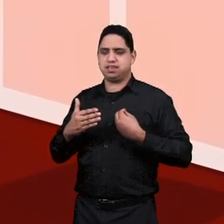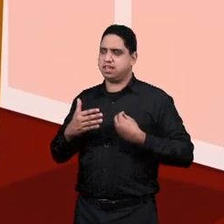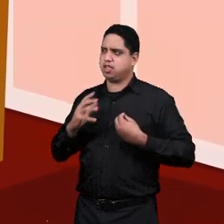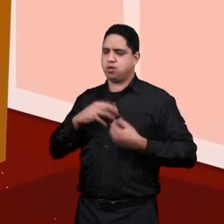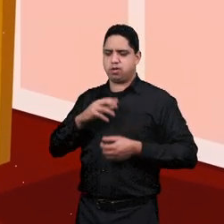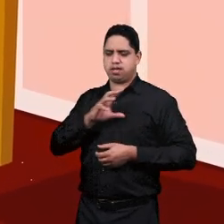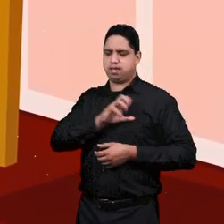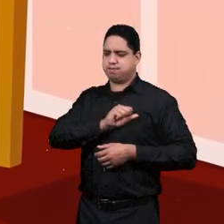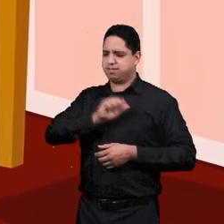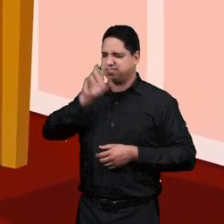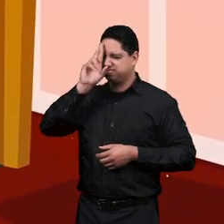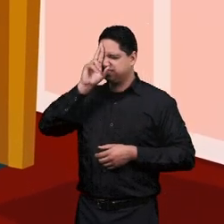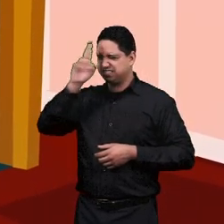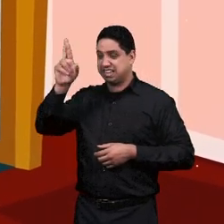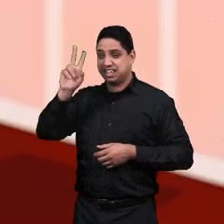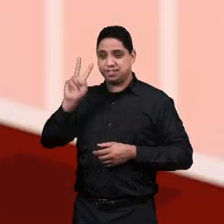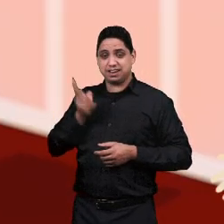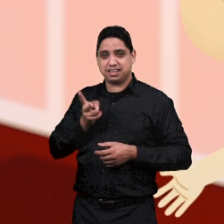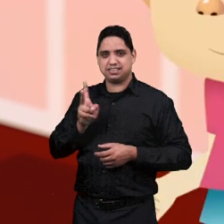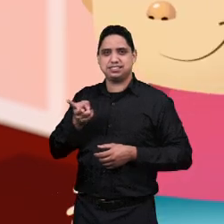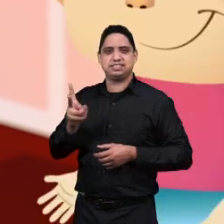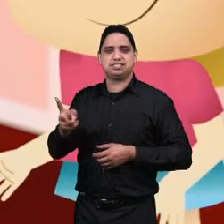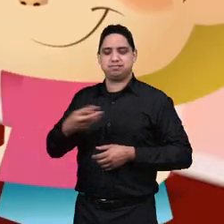amarei e para sempre